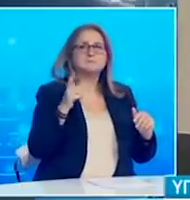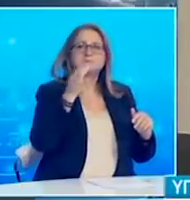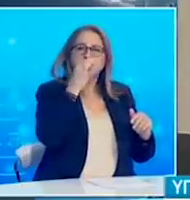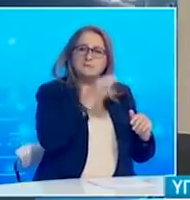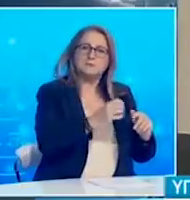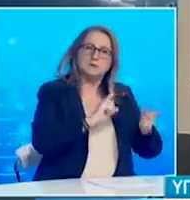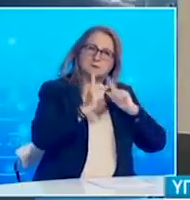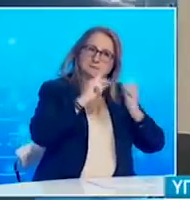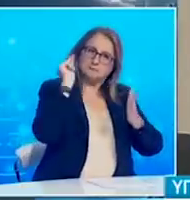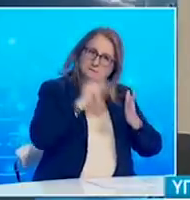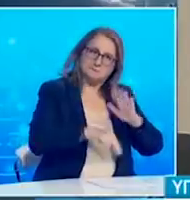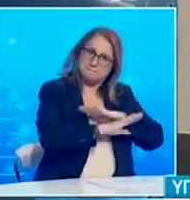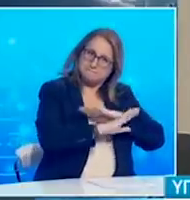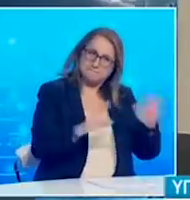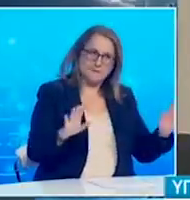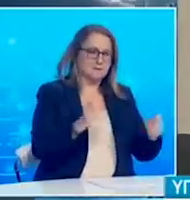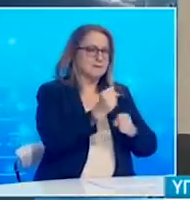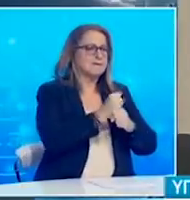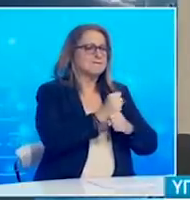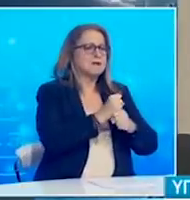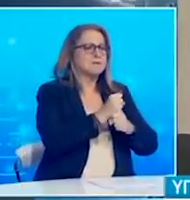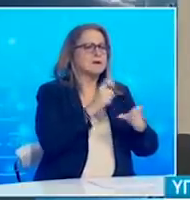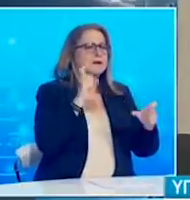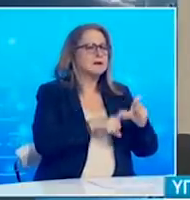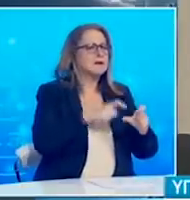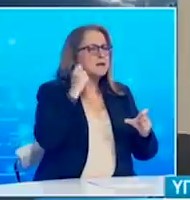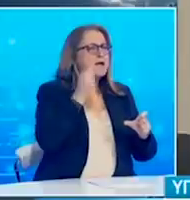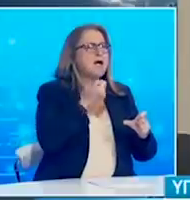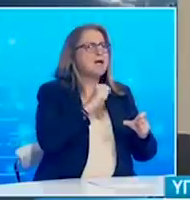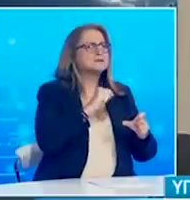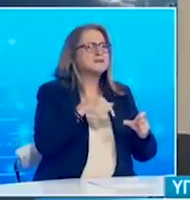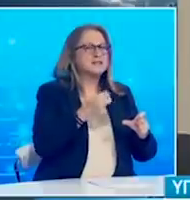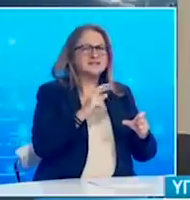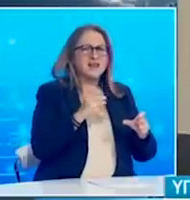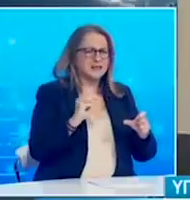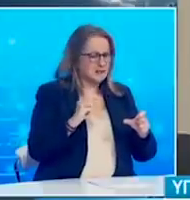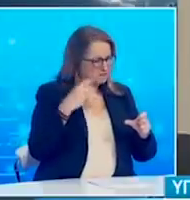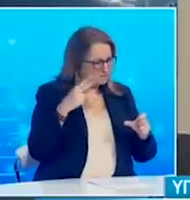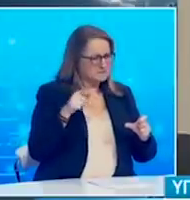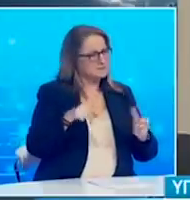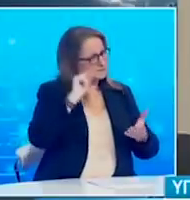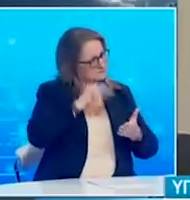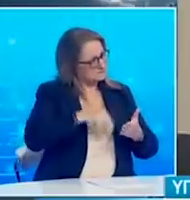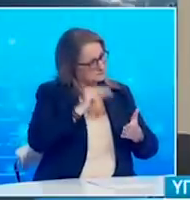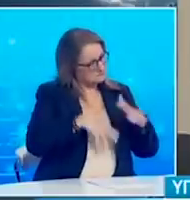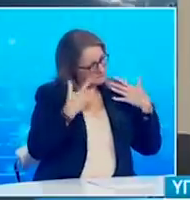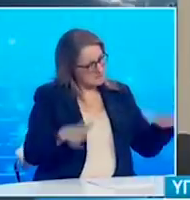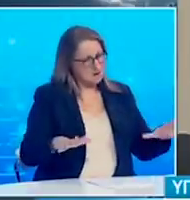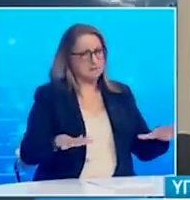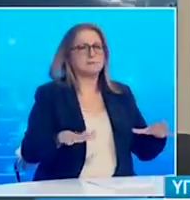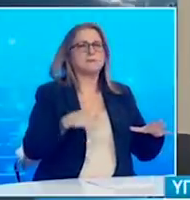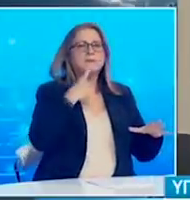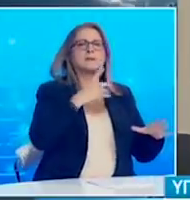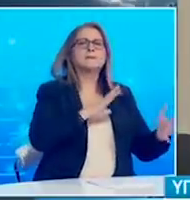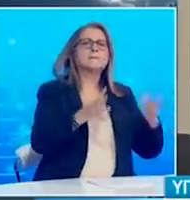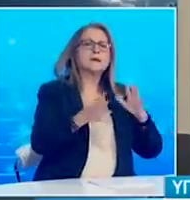πρώτη συμφωνία της φαρμακευτικής εταιρείας AstraZeneca που αναπτύσσει το εμβόλιο της Οξφόρδης με την Ευρωπαϊκή Ένωση, όπου